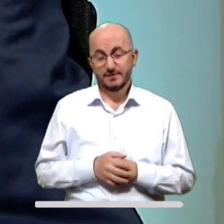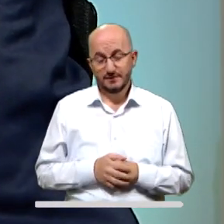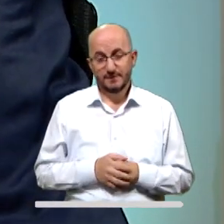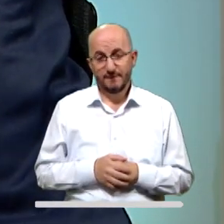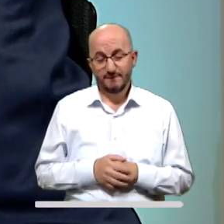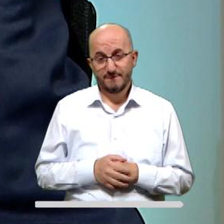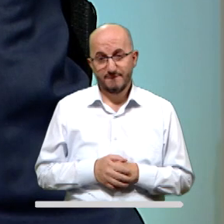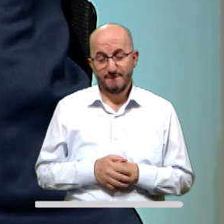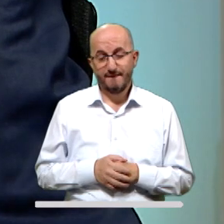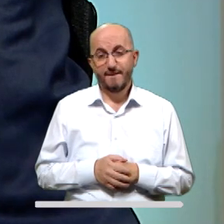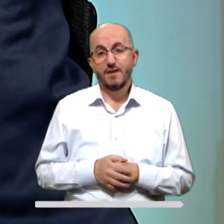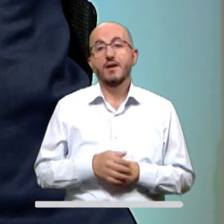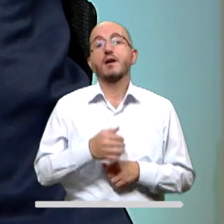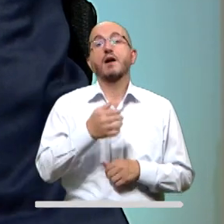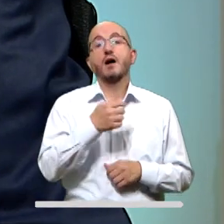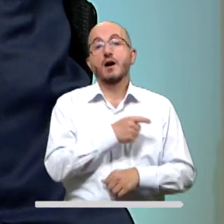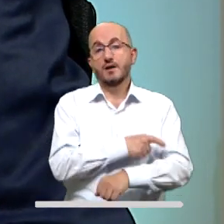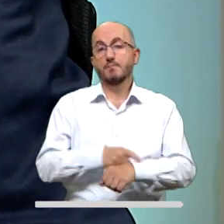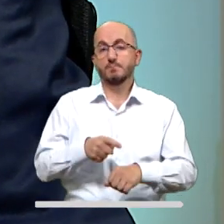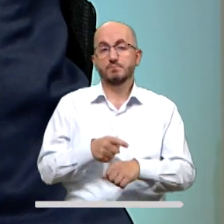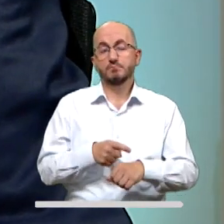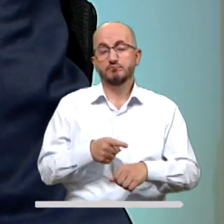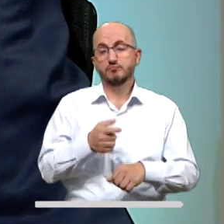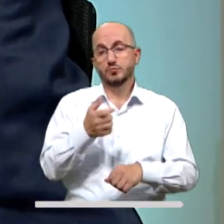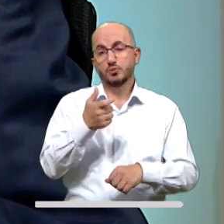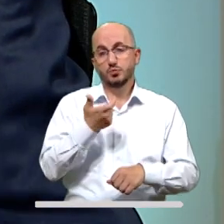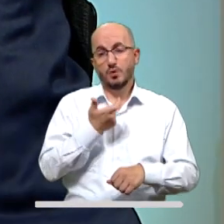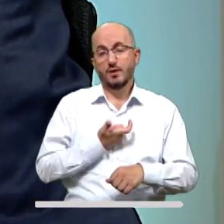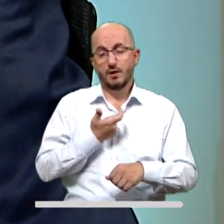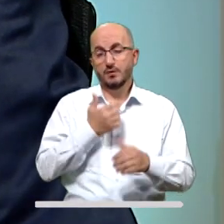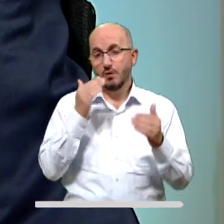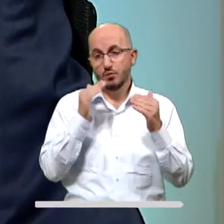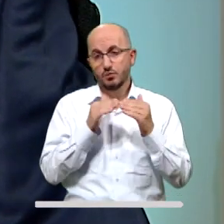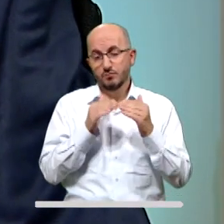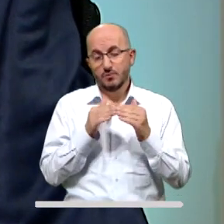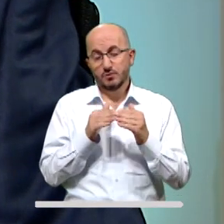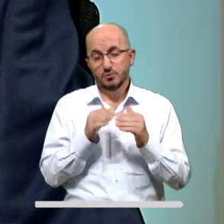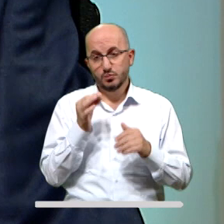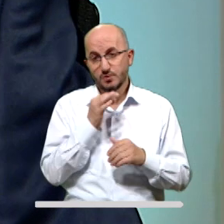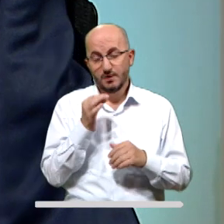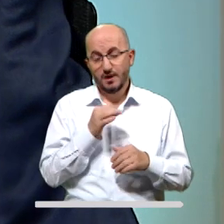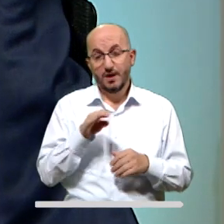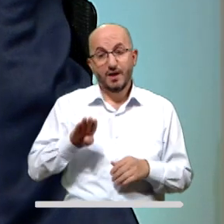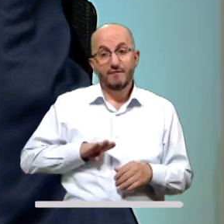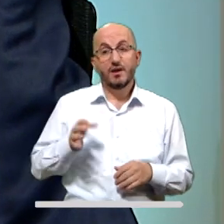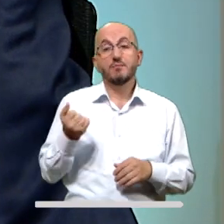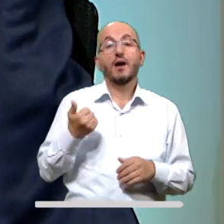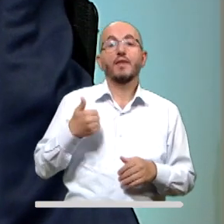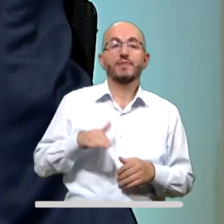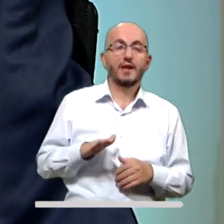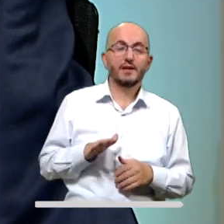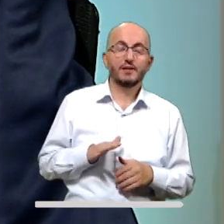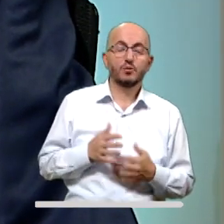işte mahrem kurallara uymak, bunlara dikkat etmek üzere evlatlık değil ama onları